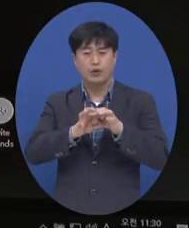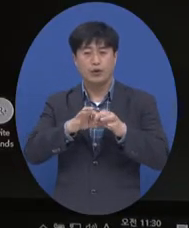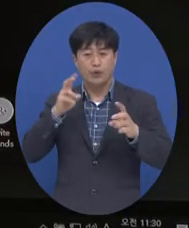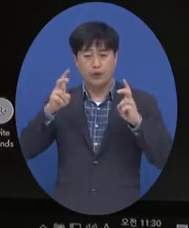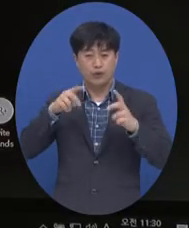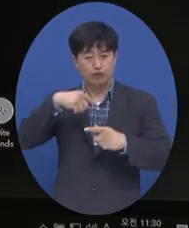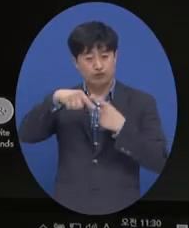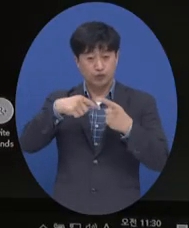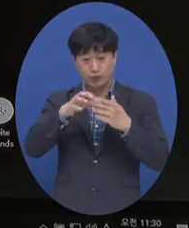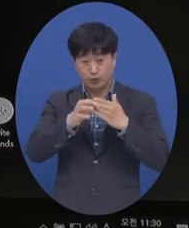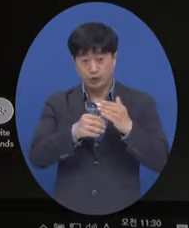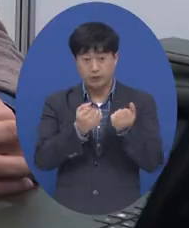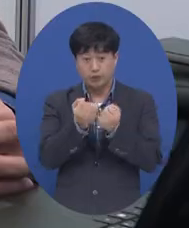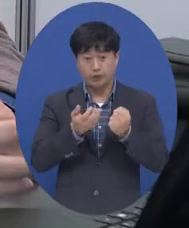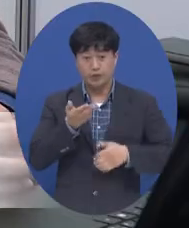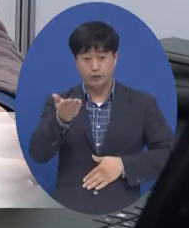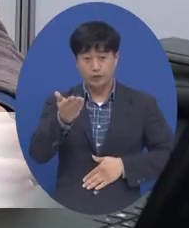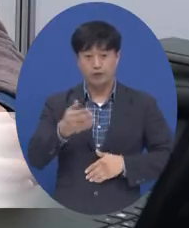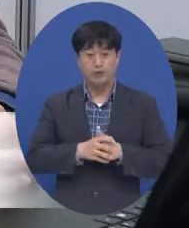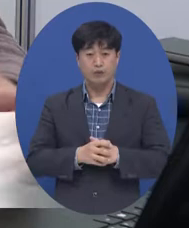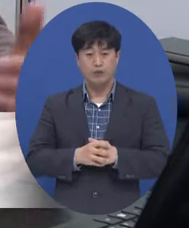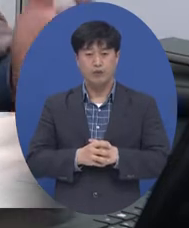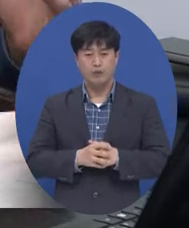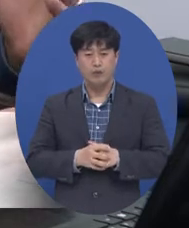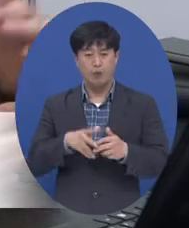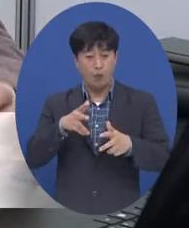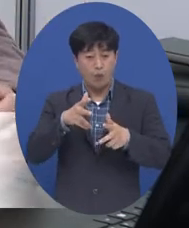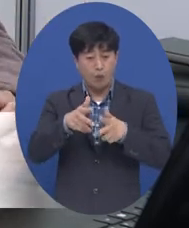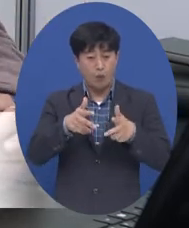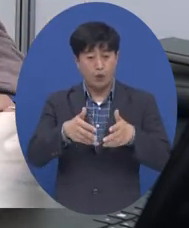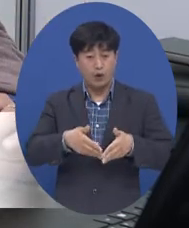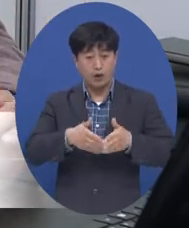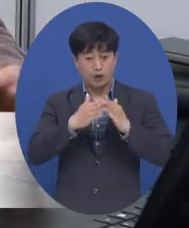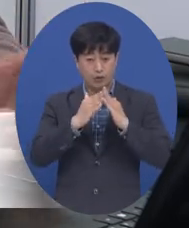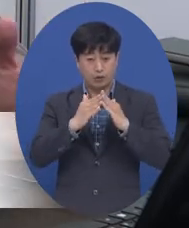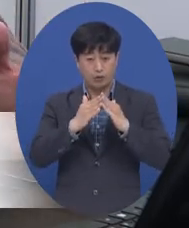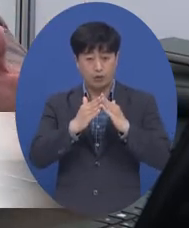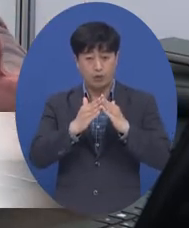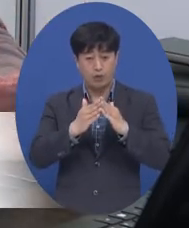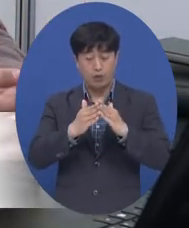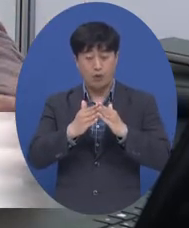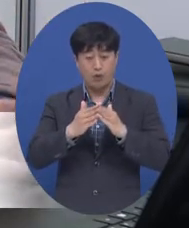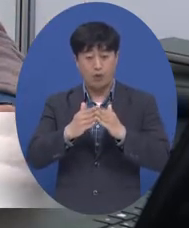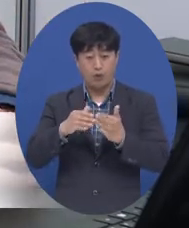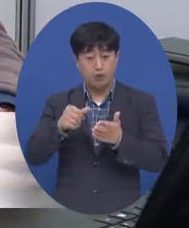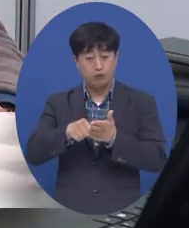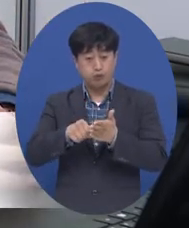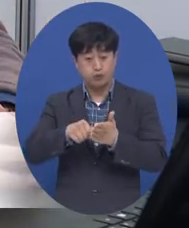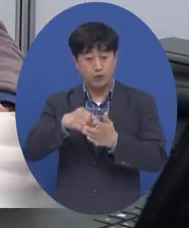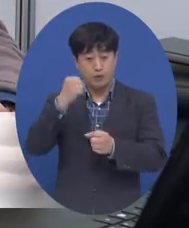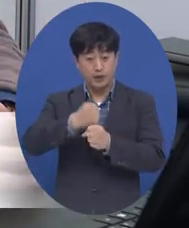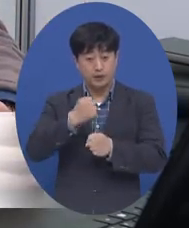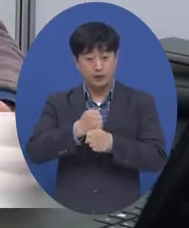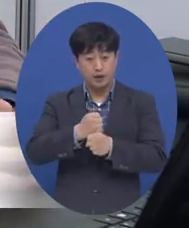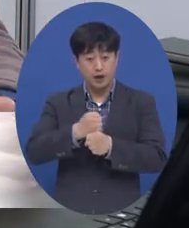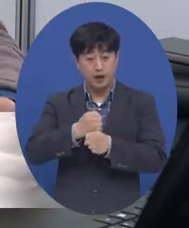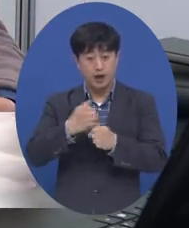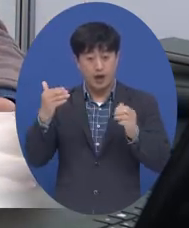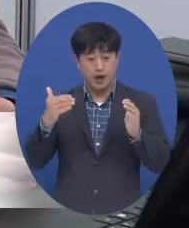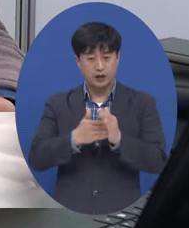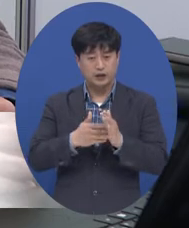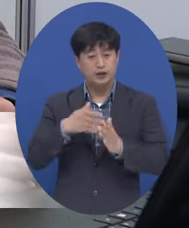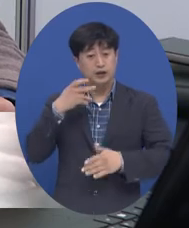시스템을 설명하고 공장 건설부터 판매까지 제조품이 나오는 데까지 거의